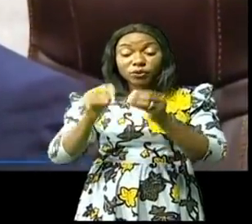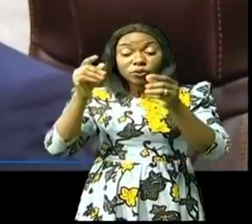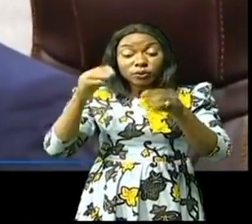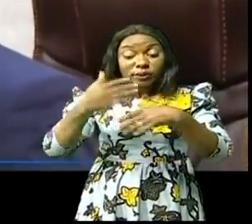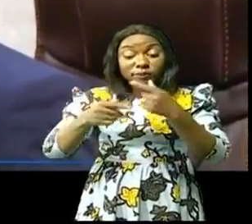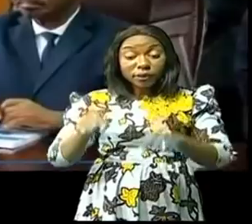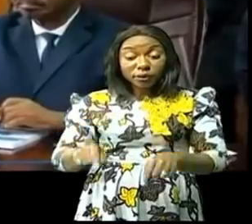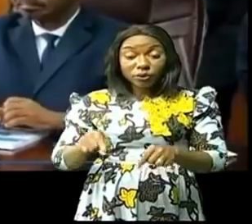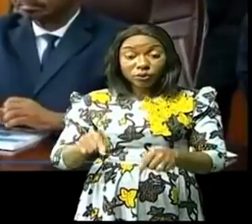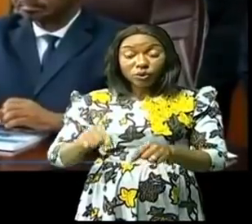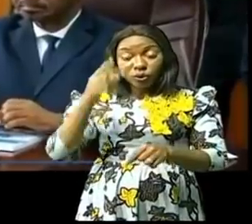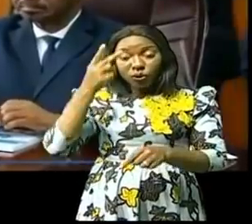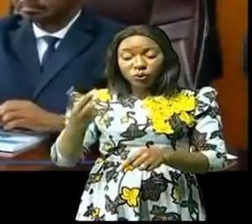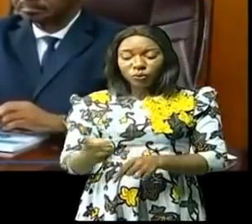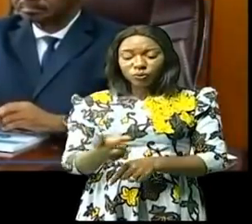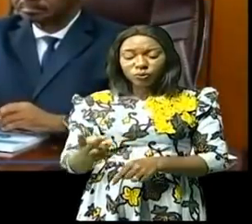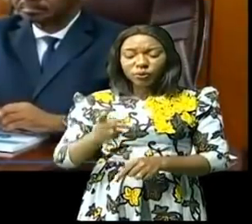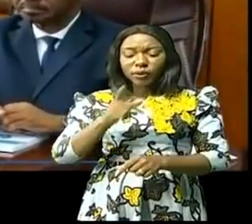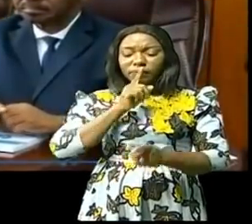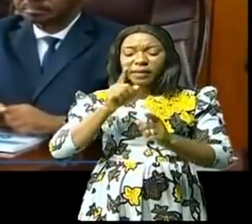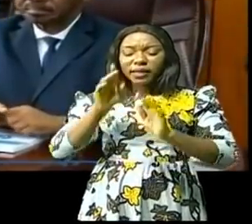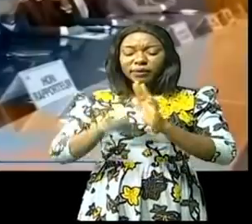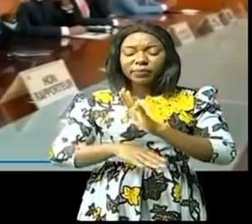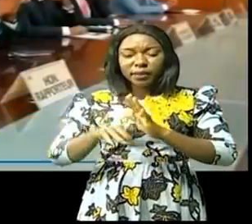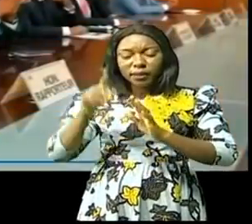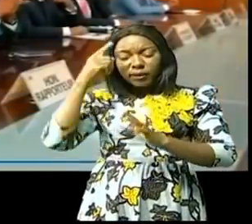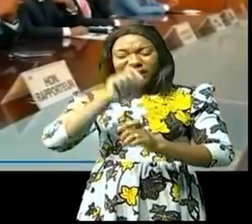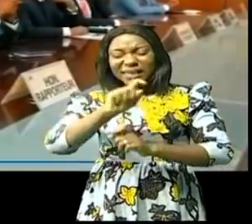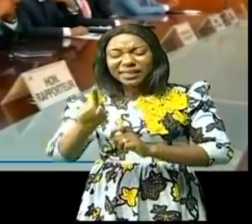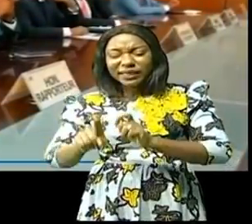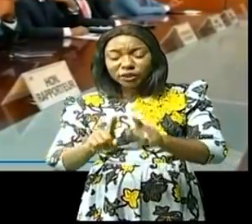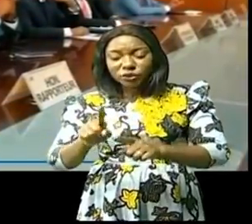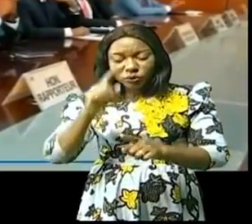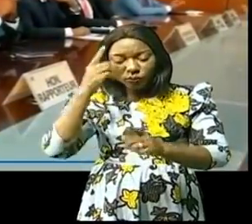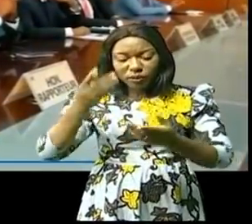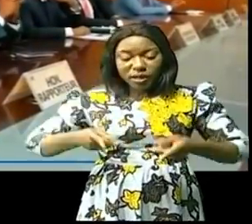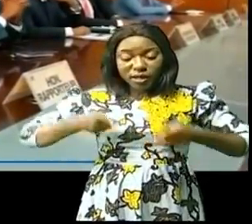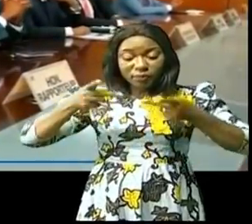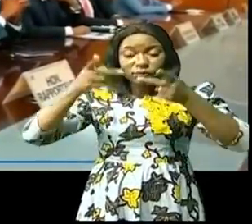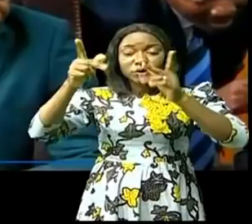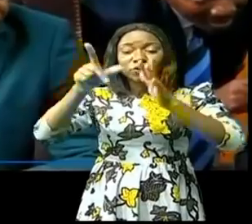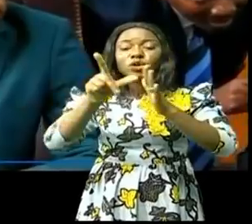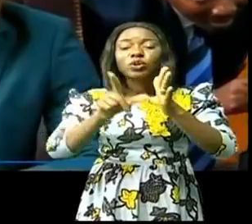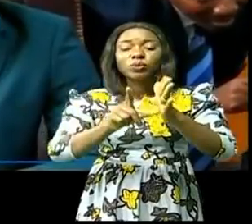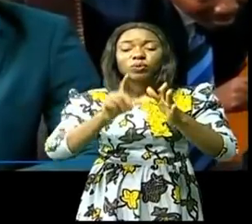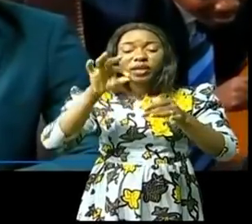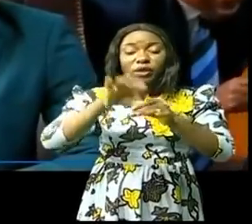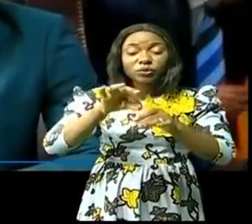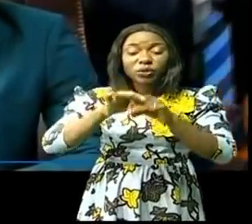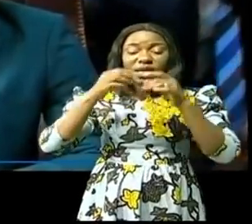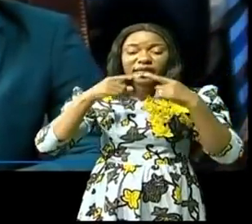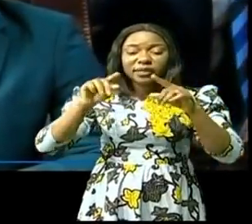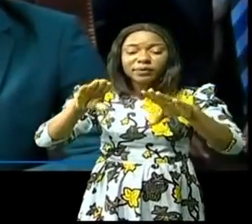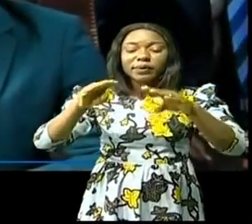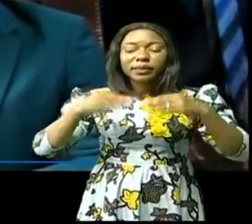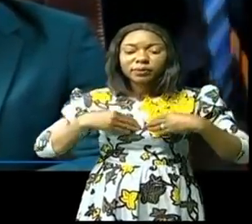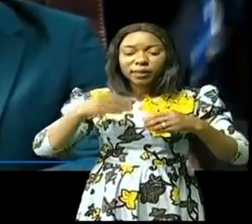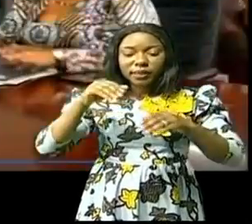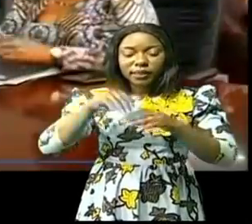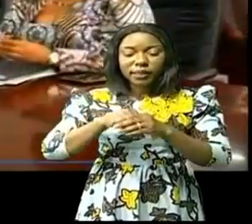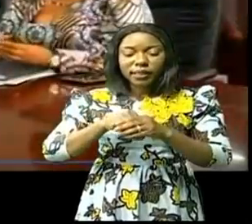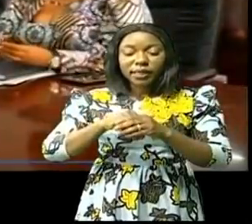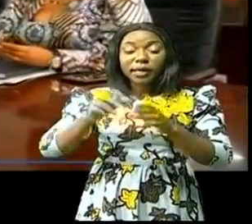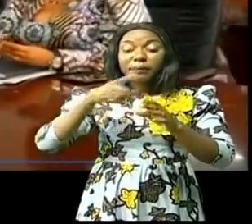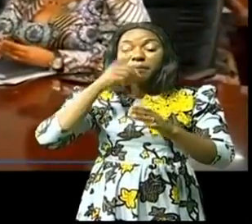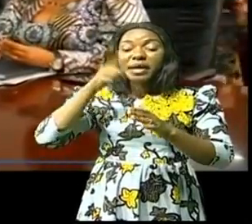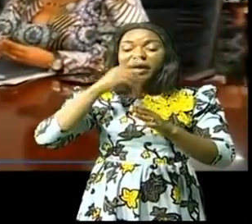permis aux deux chambres du Parlement d'évoquer la question de la proposition de loi électorale déclarée recevable à la plénière de